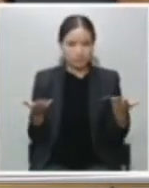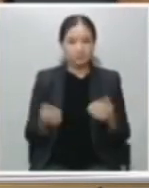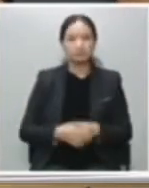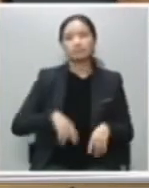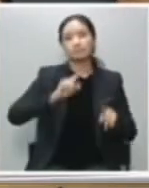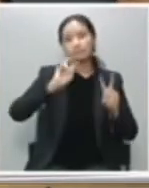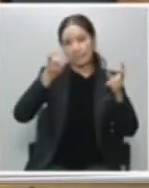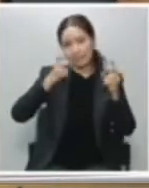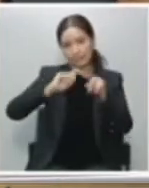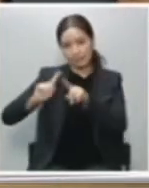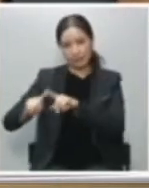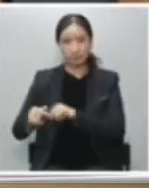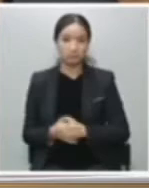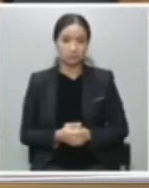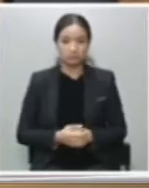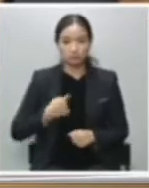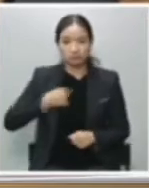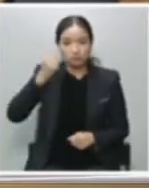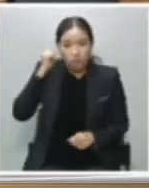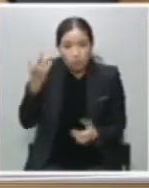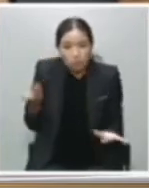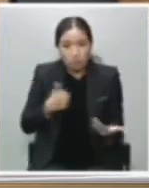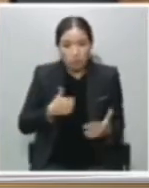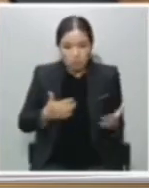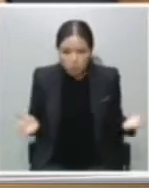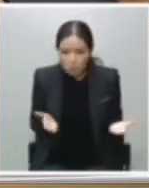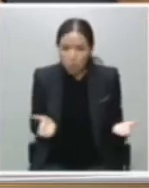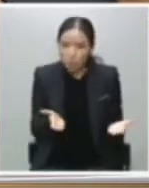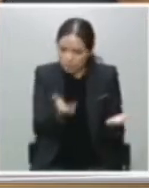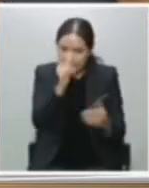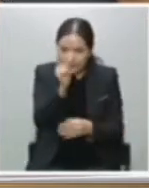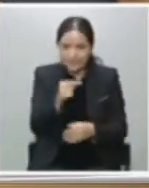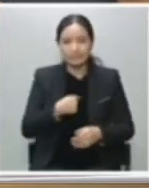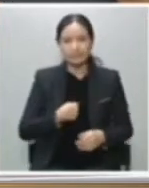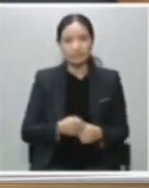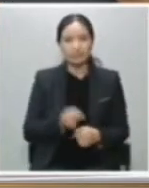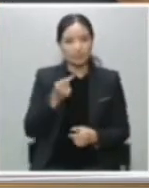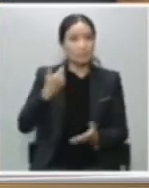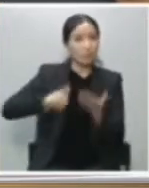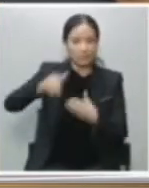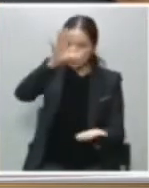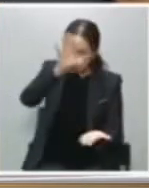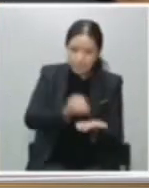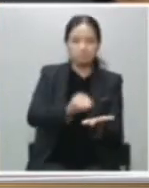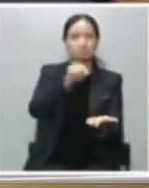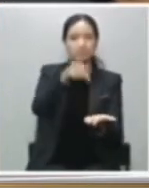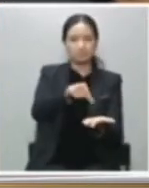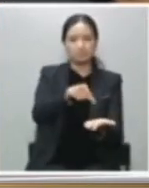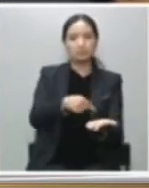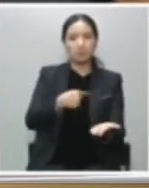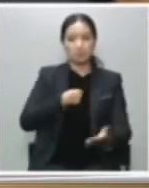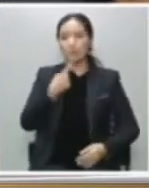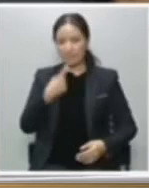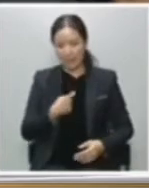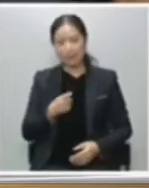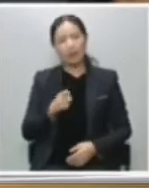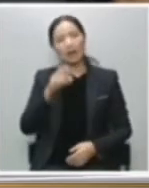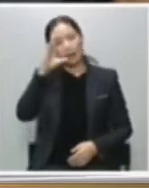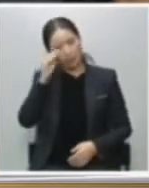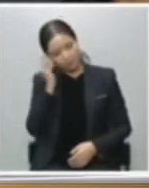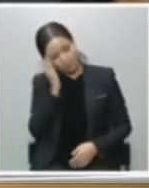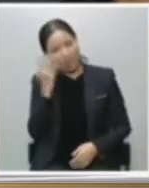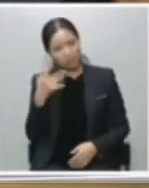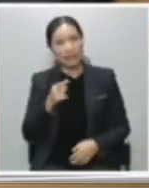างๆไม่รู้เลยครับเที่ยวนี้ผมสนับสนุนมากครับแล้วก็เป็นประวัติศาสตร์เล็กคอร์ดผมตายก็นอนตาหลับแล้วครับถ้าได้ศึก